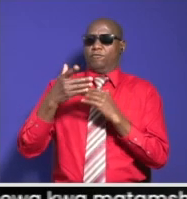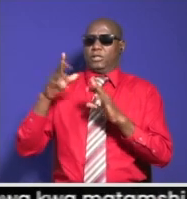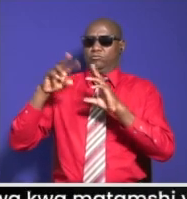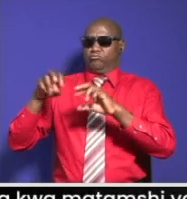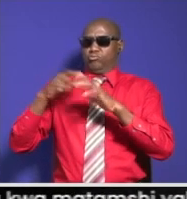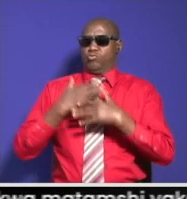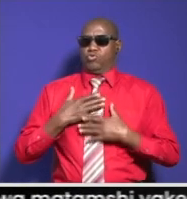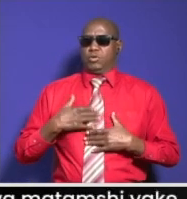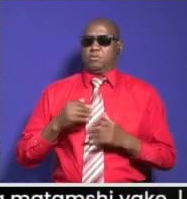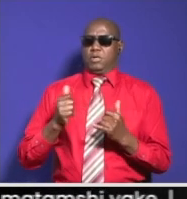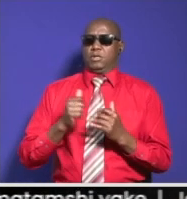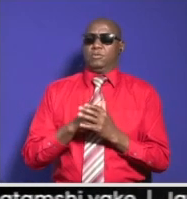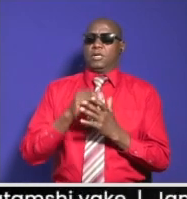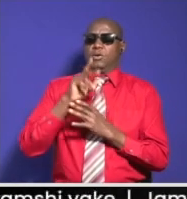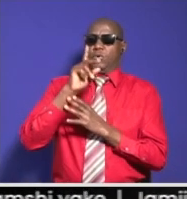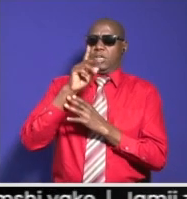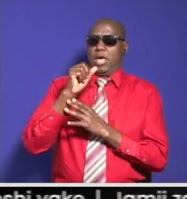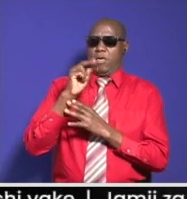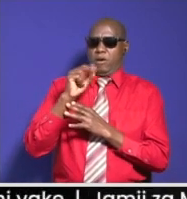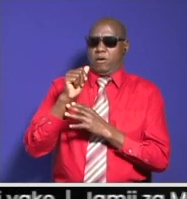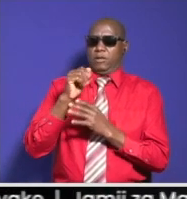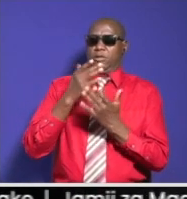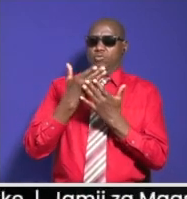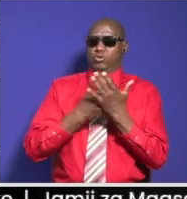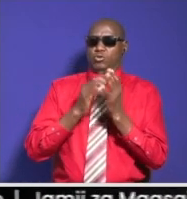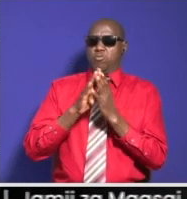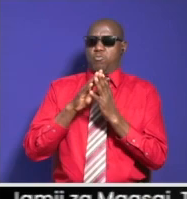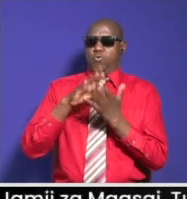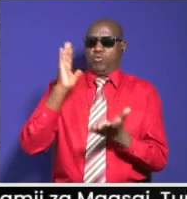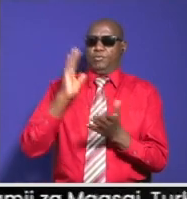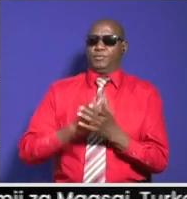Alice Diana tufungulia jamvi la Dirop TV na taarifa hiyo kutoka Mombasa.